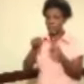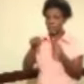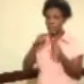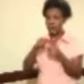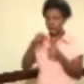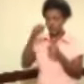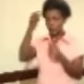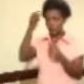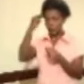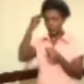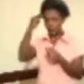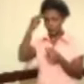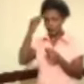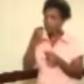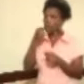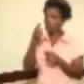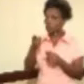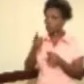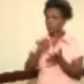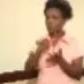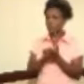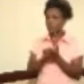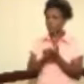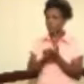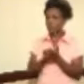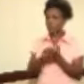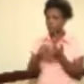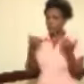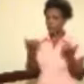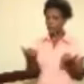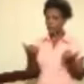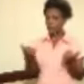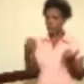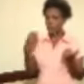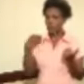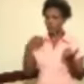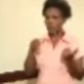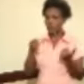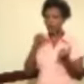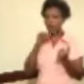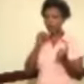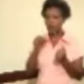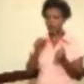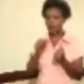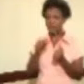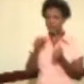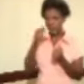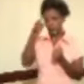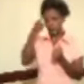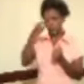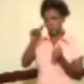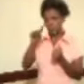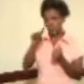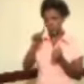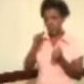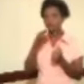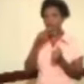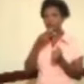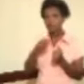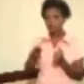Je me dis bêtise. Je reste un homme honnête. D'ailleurs, je vous dis que cette partie de cette question d'hôpital est fausse et que pour les investissements, c'est